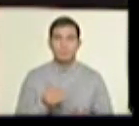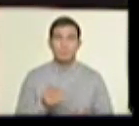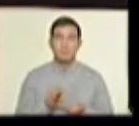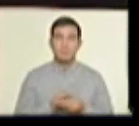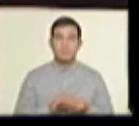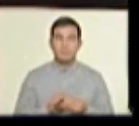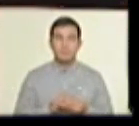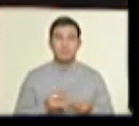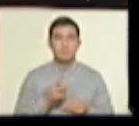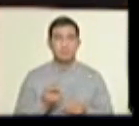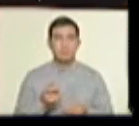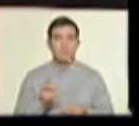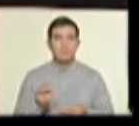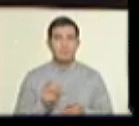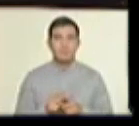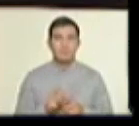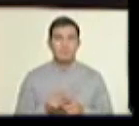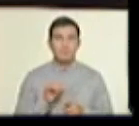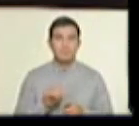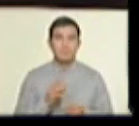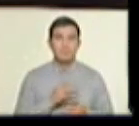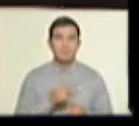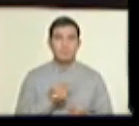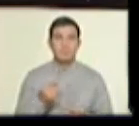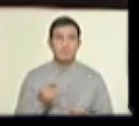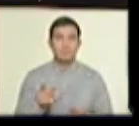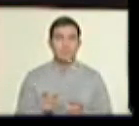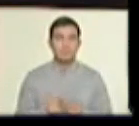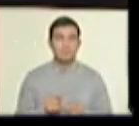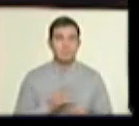takroriy otlar o'rtasida chiziqcha yozilgan edi.